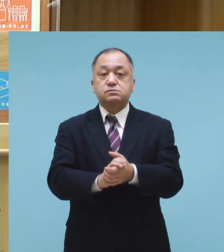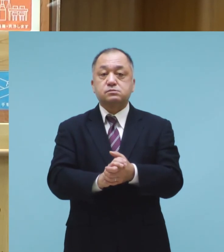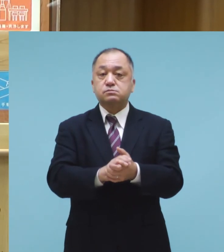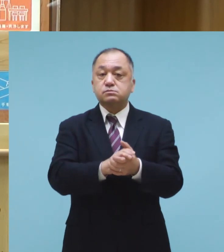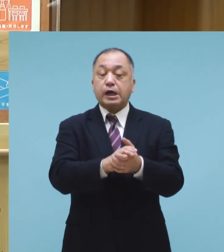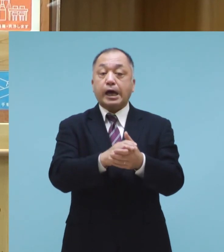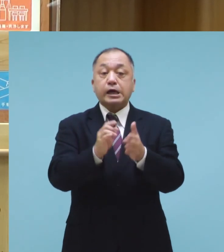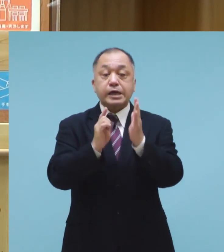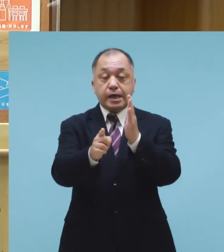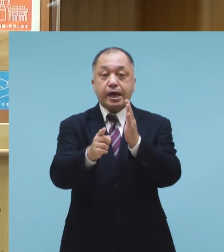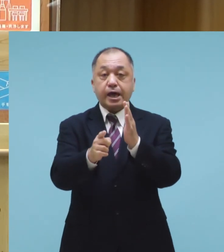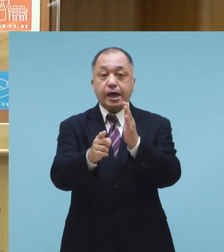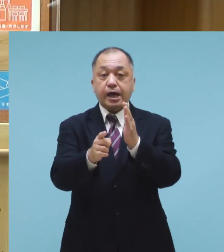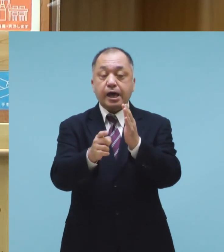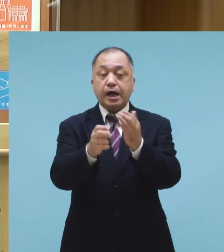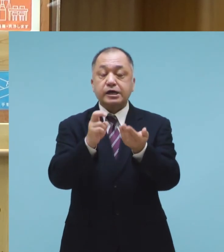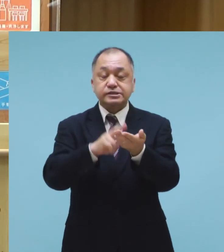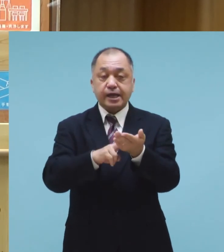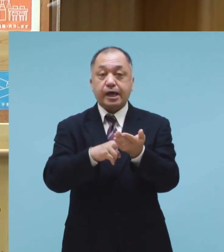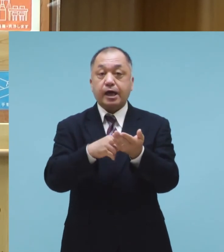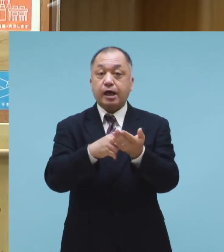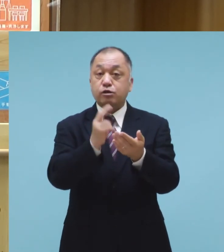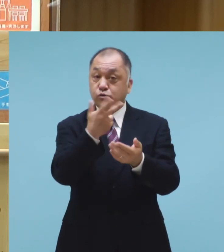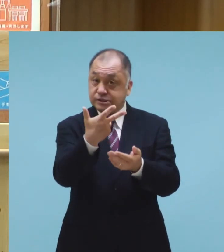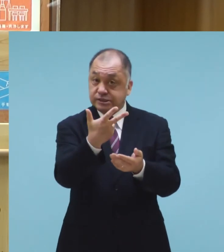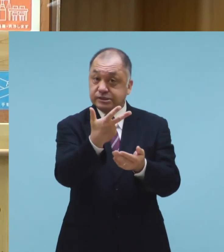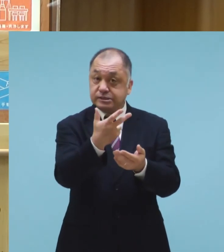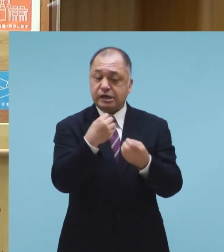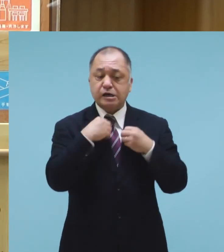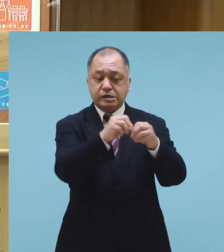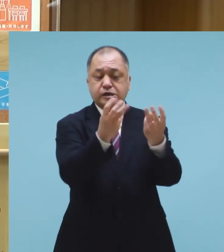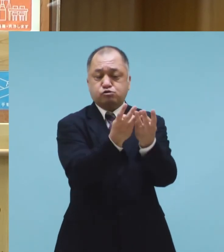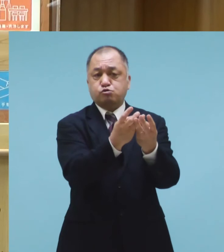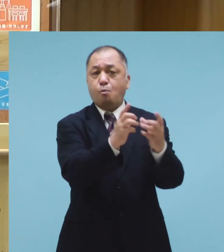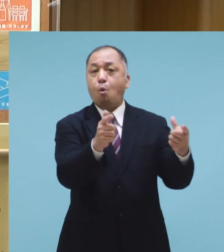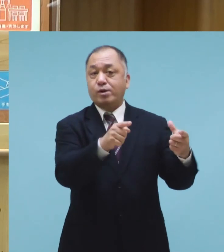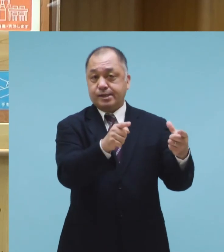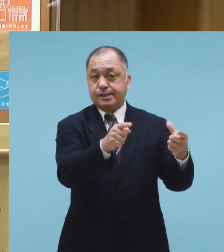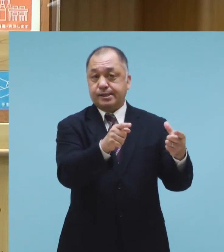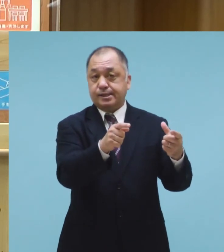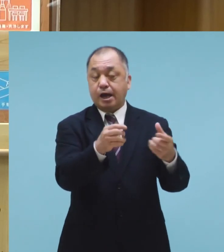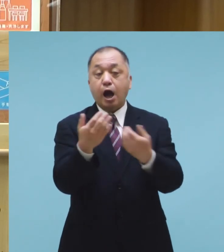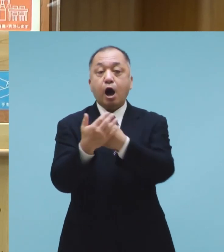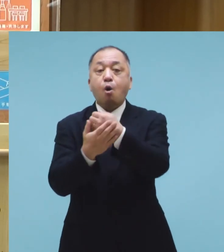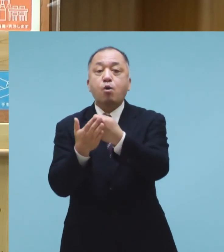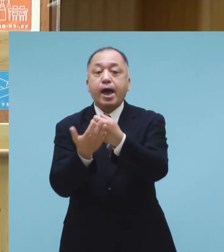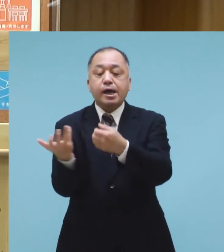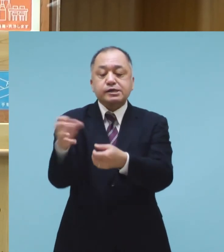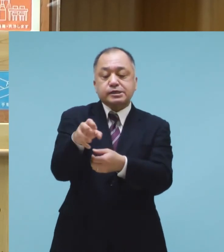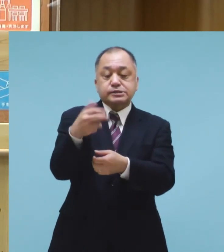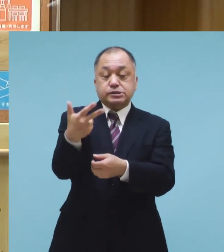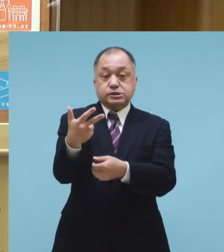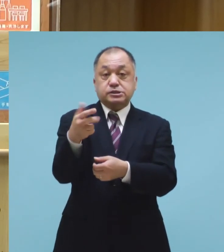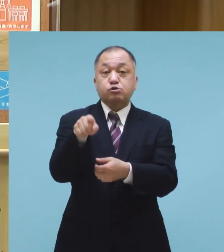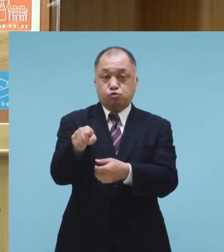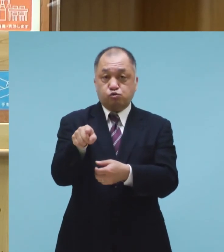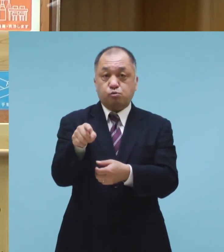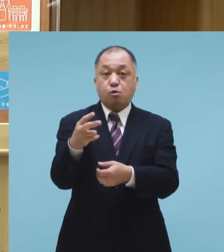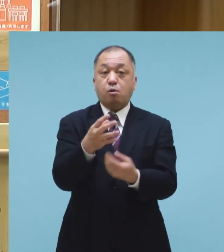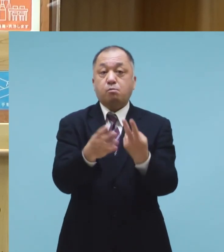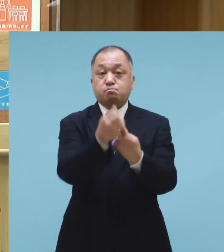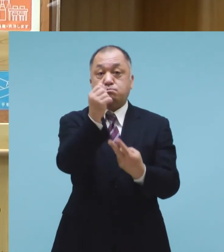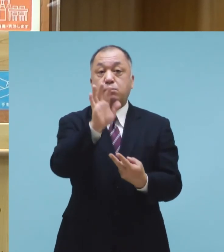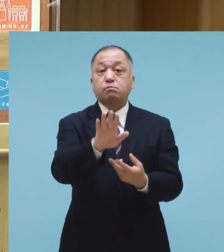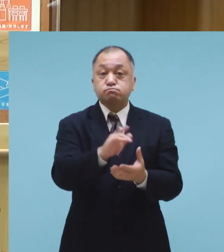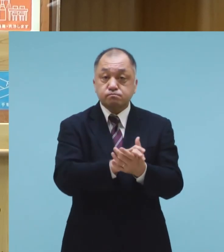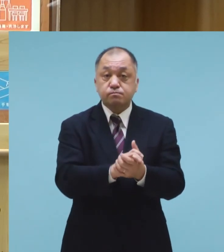都市感染者数も多い、また保健所設置市、などという状況もあって、まあ、それぞれの都